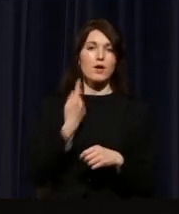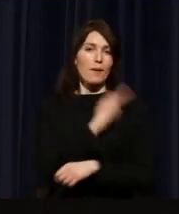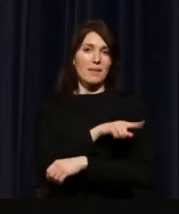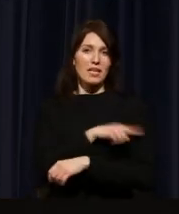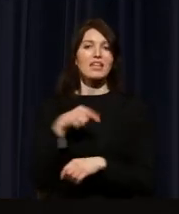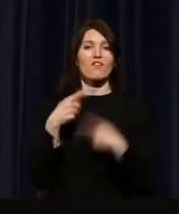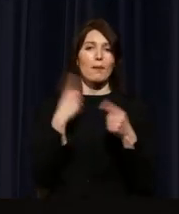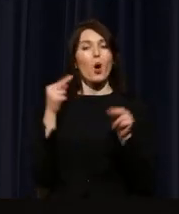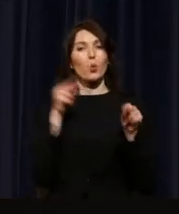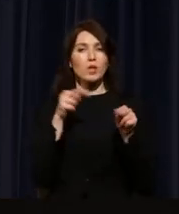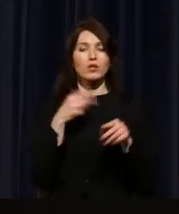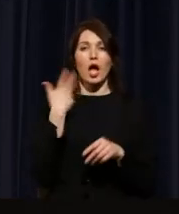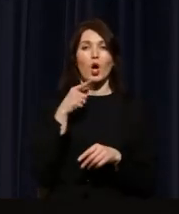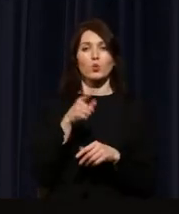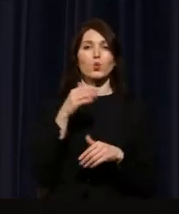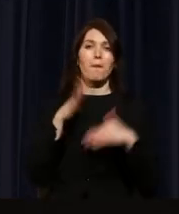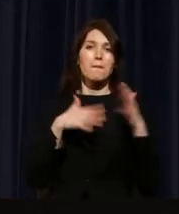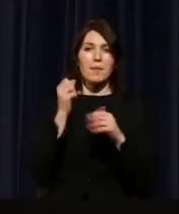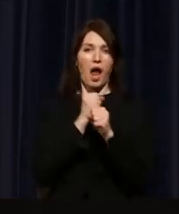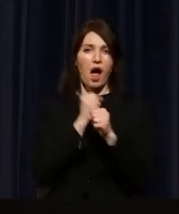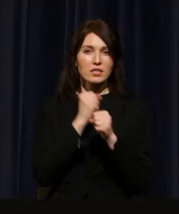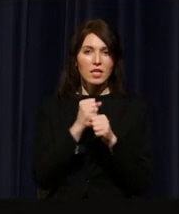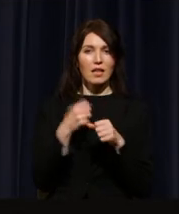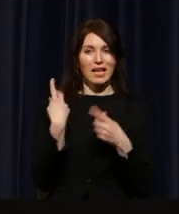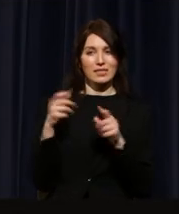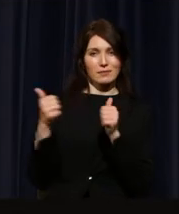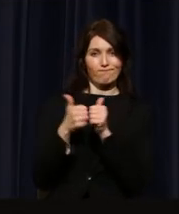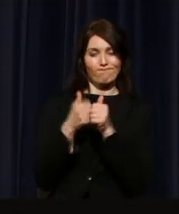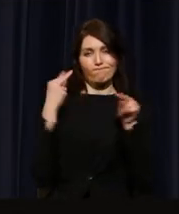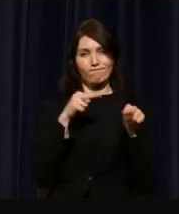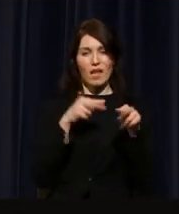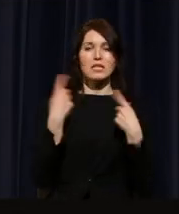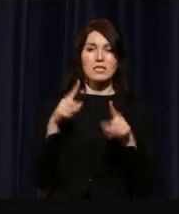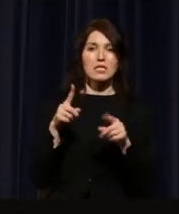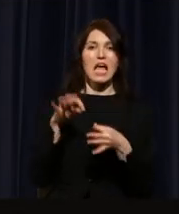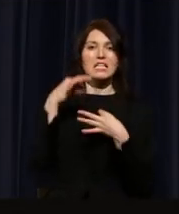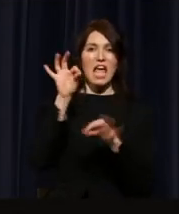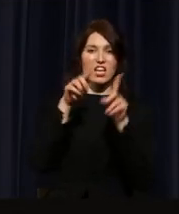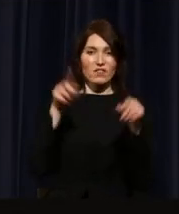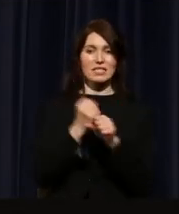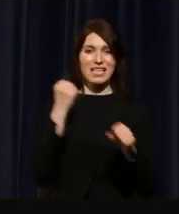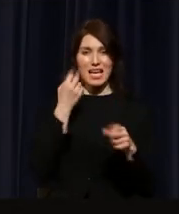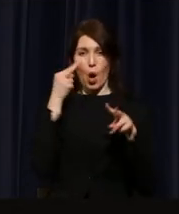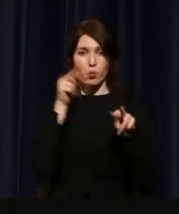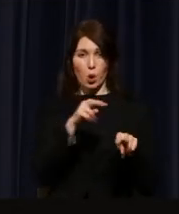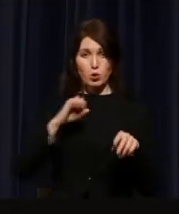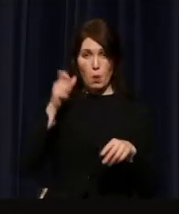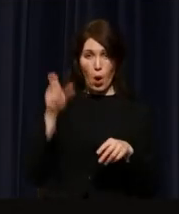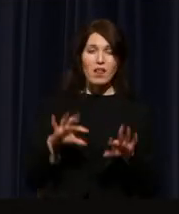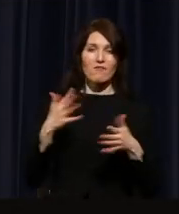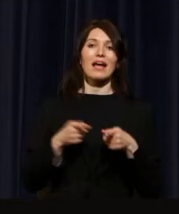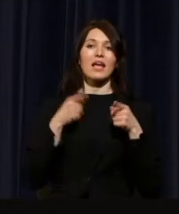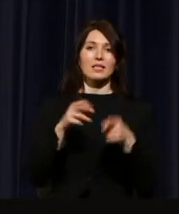tā ir uzraudzība, ka tu praktizē, un tad var strādāt vai nu citas sirdsēta kolēģa stingrā uzraudzība, vai arī